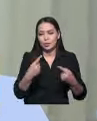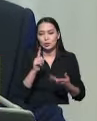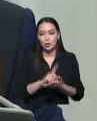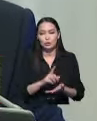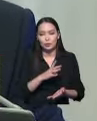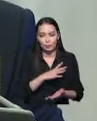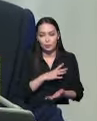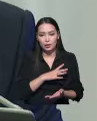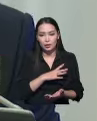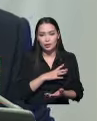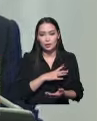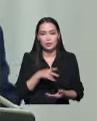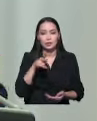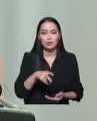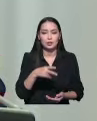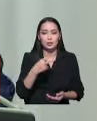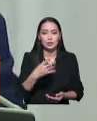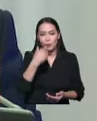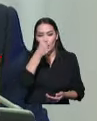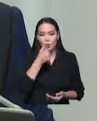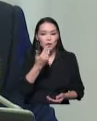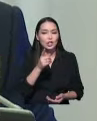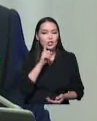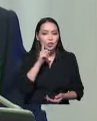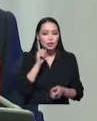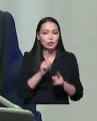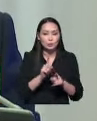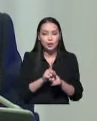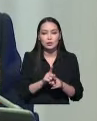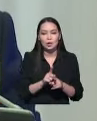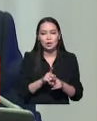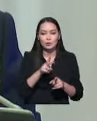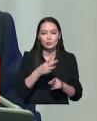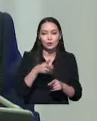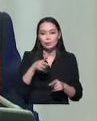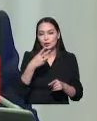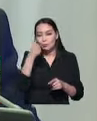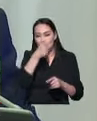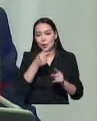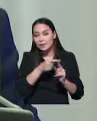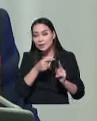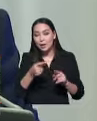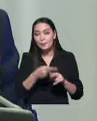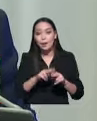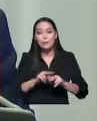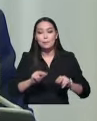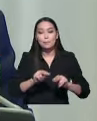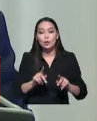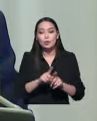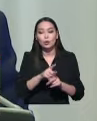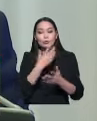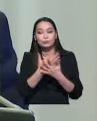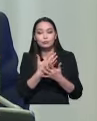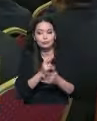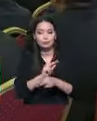табылады. 2022 жылмен салыстырғанда 2023 жылы педагогтардың біліктілік арттырудан өткен педагогтардың